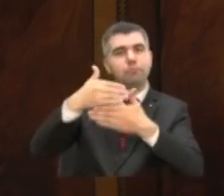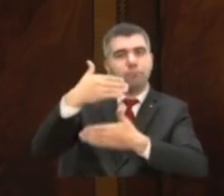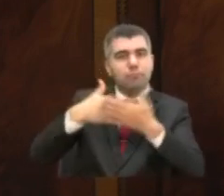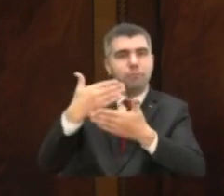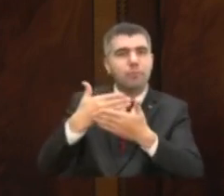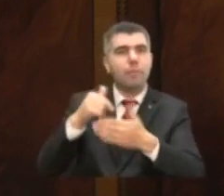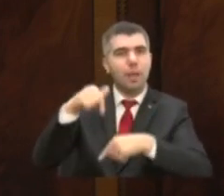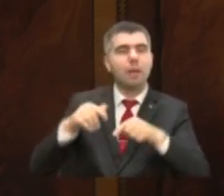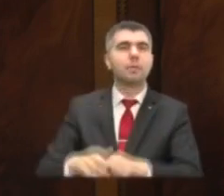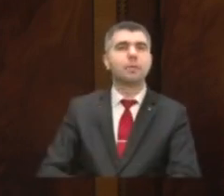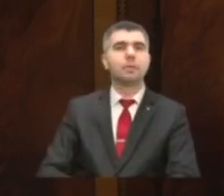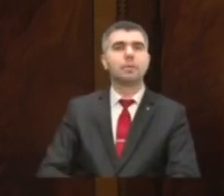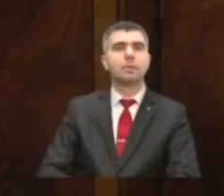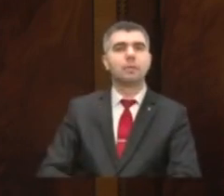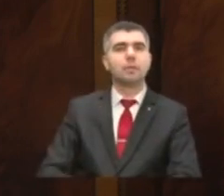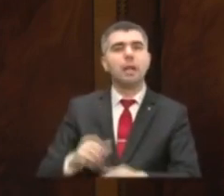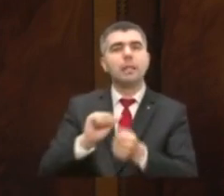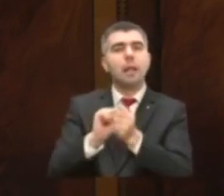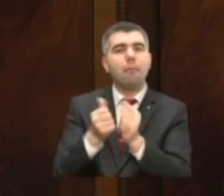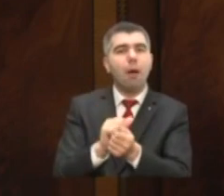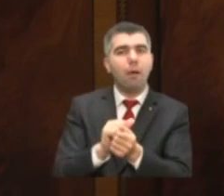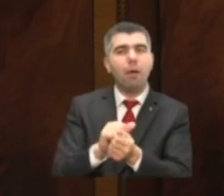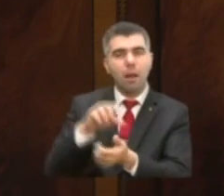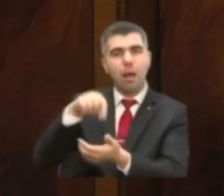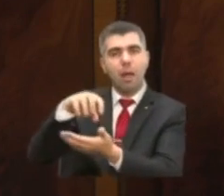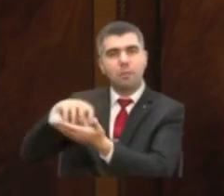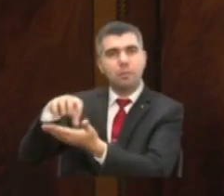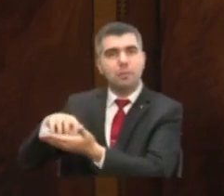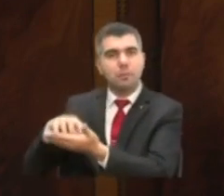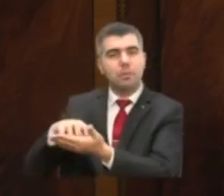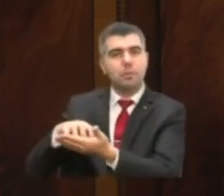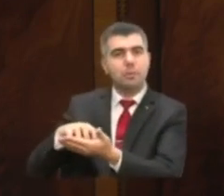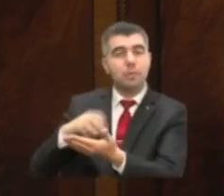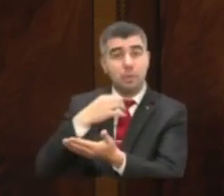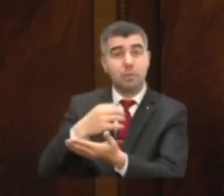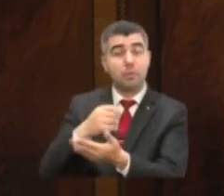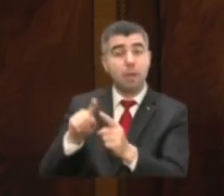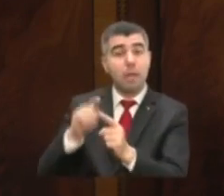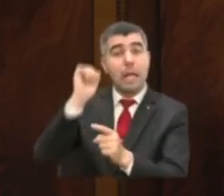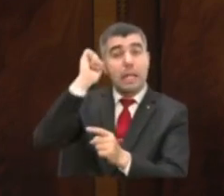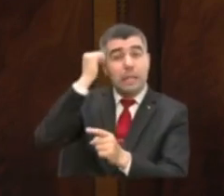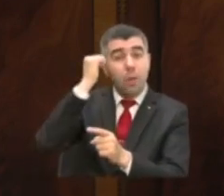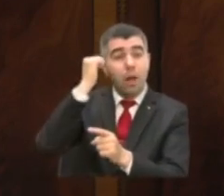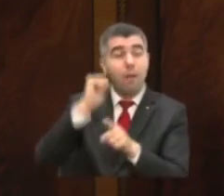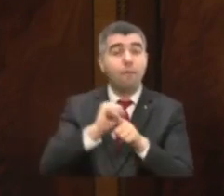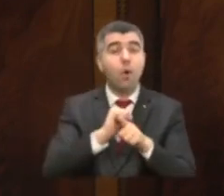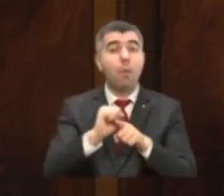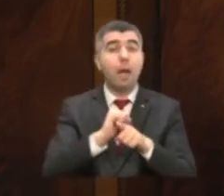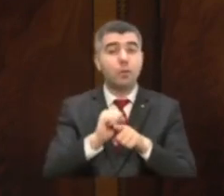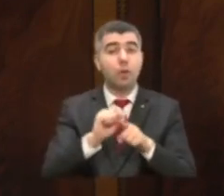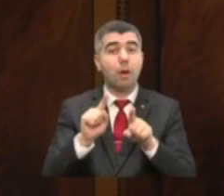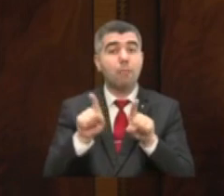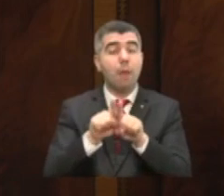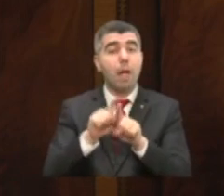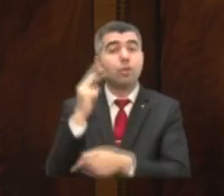البنيات الرياضية الأخرى، ولكن في مجال التكوين الأكاديمي الرياضي اللي هو مهم جدا،